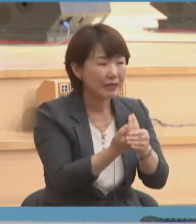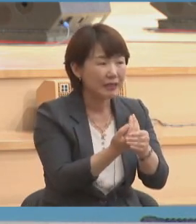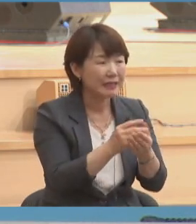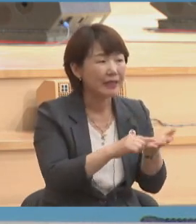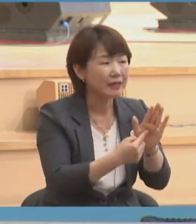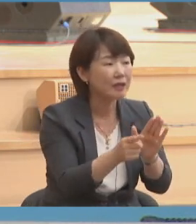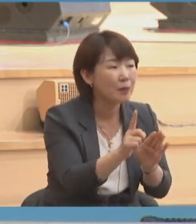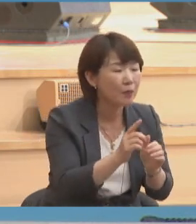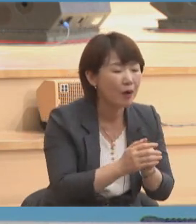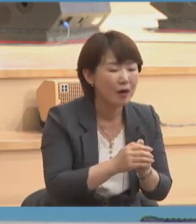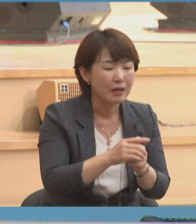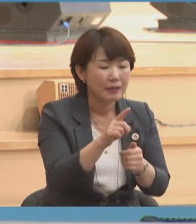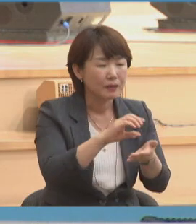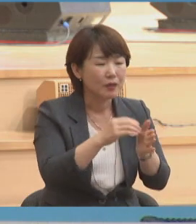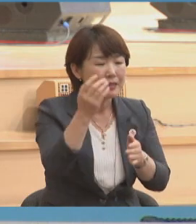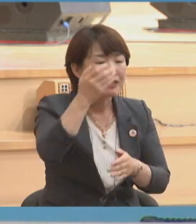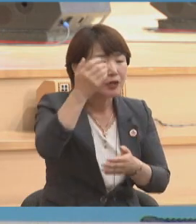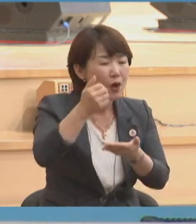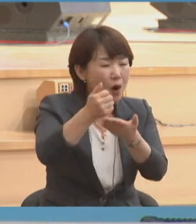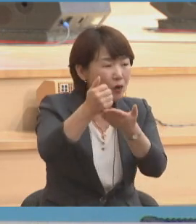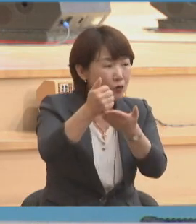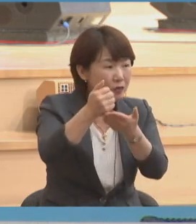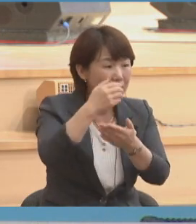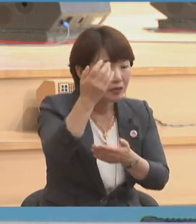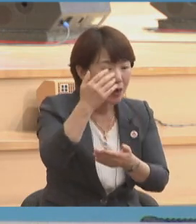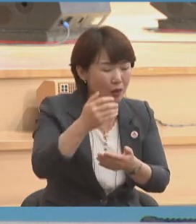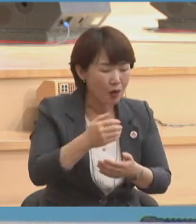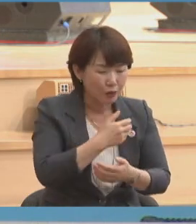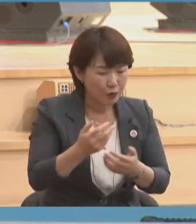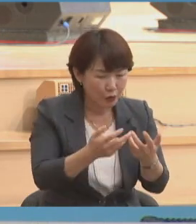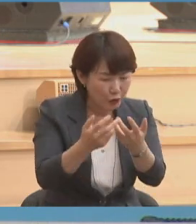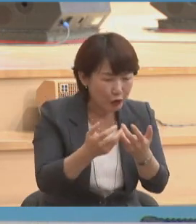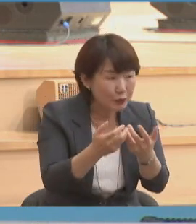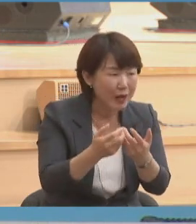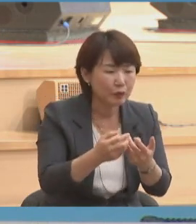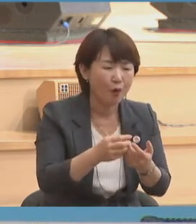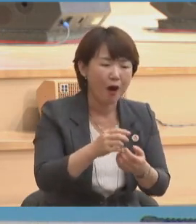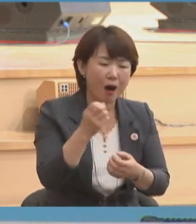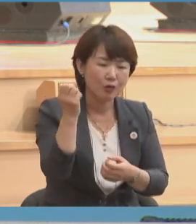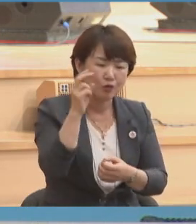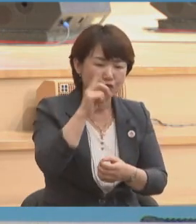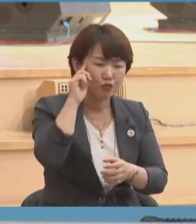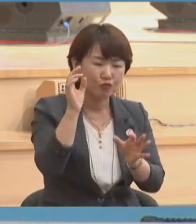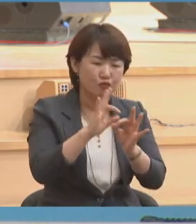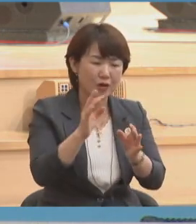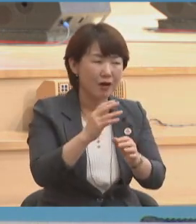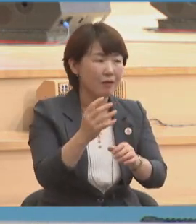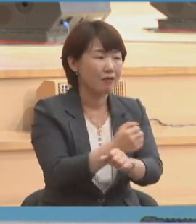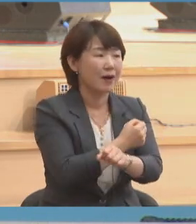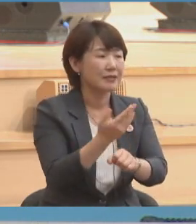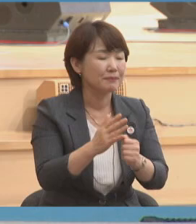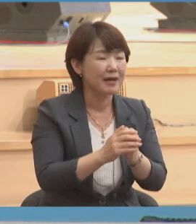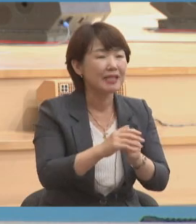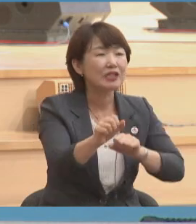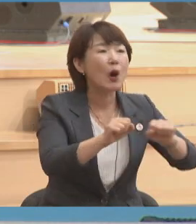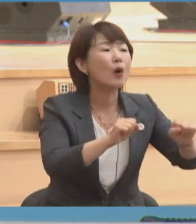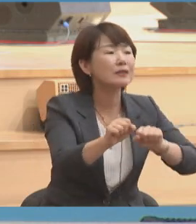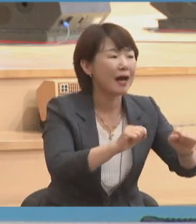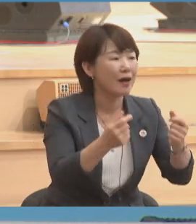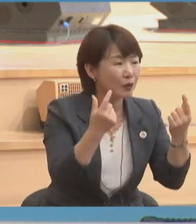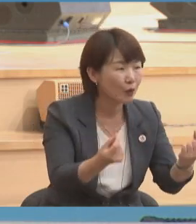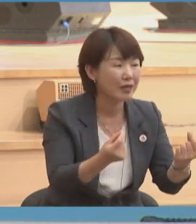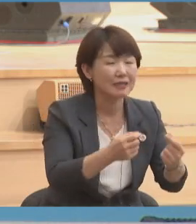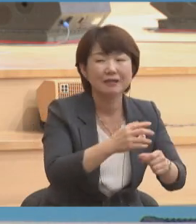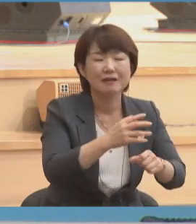그만큼 성령 충만도 레디컬하지만 성령 충만의 역사도 레디컬하다. 여러분, 지금